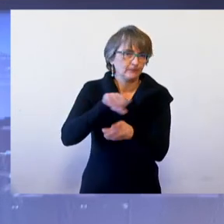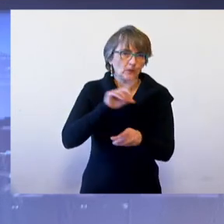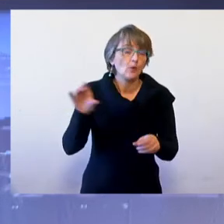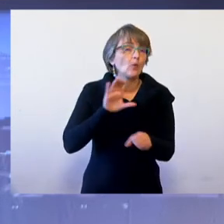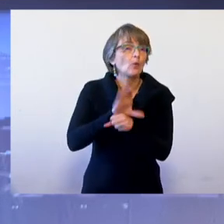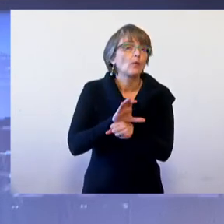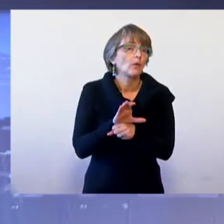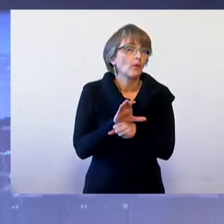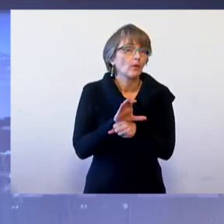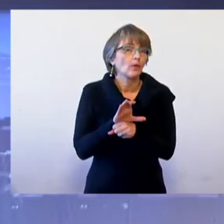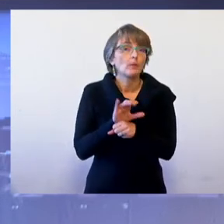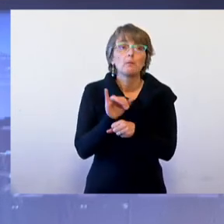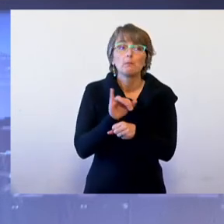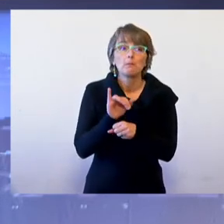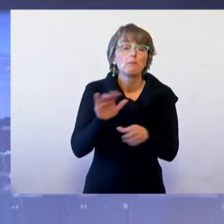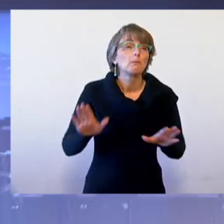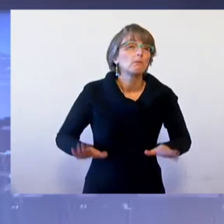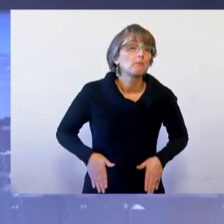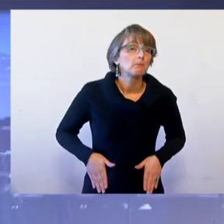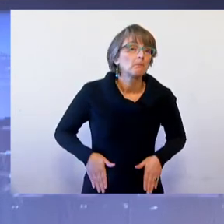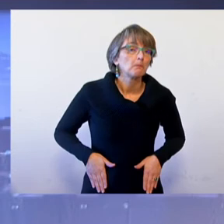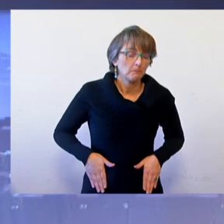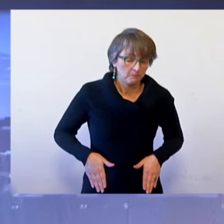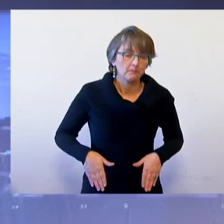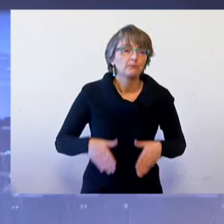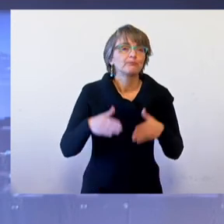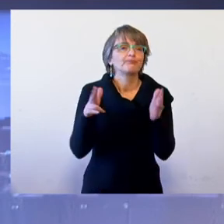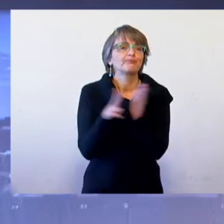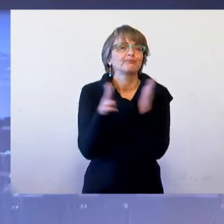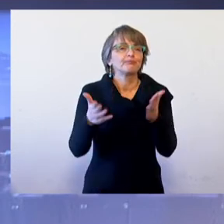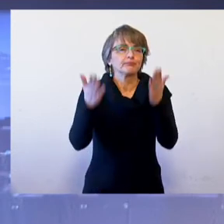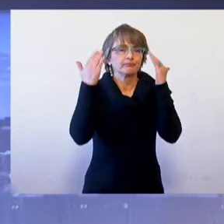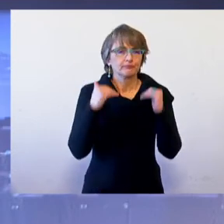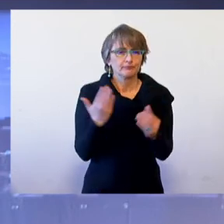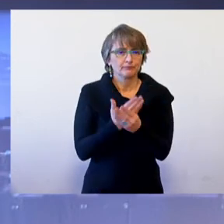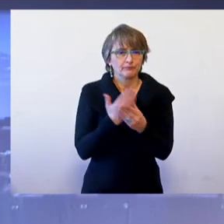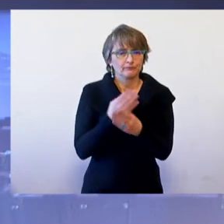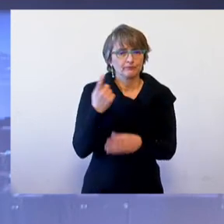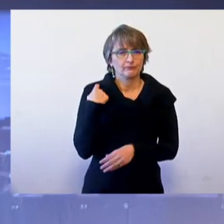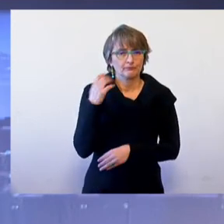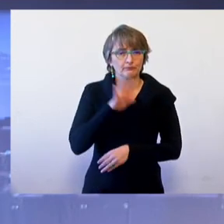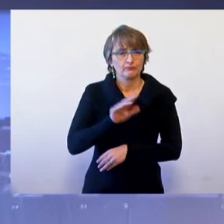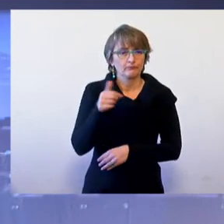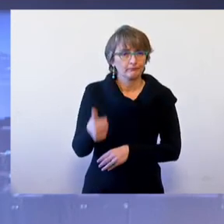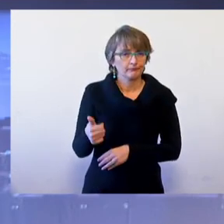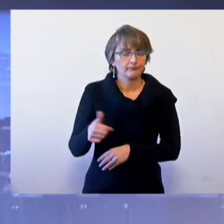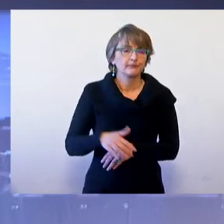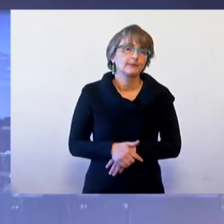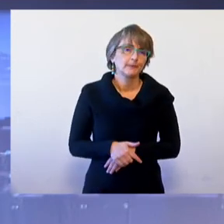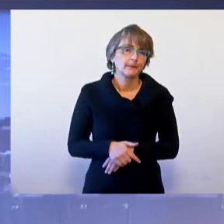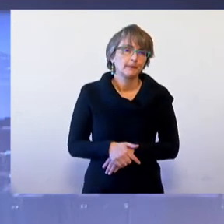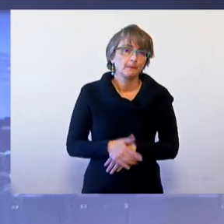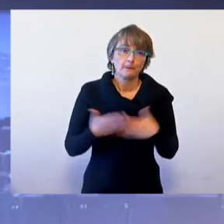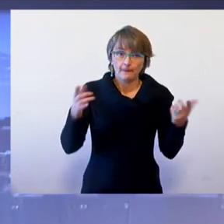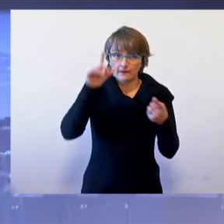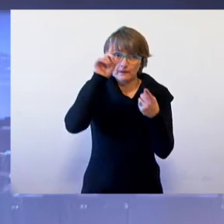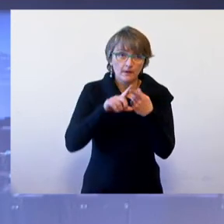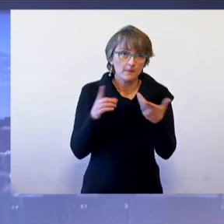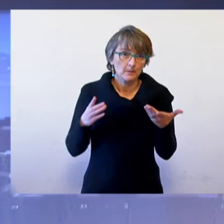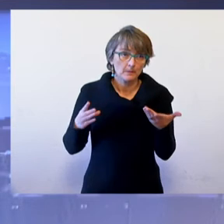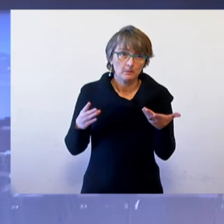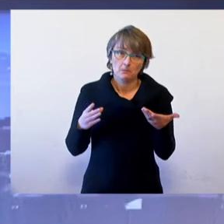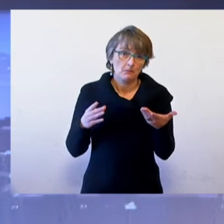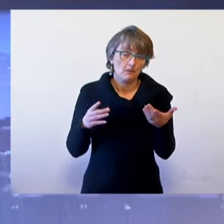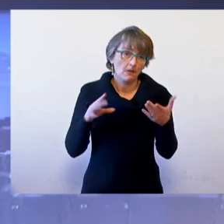est contre? Qui s'abstient? Adopté. Affaire 41, c'est le projet de la